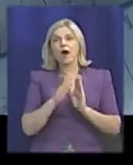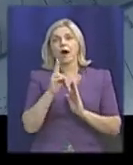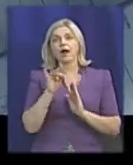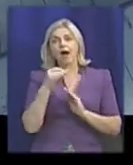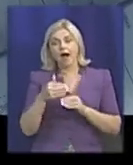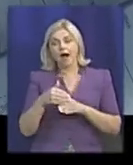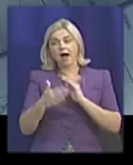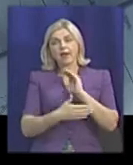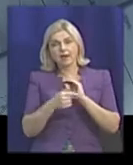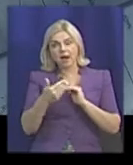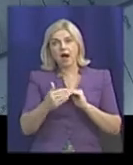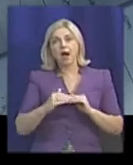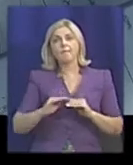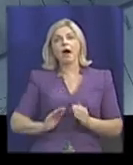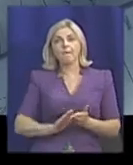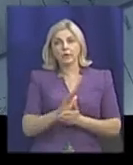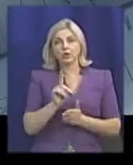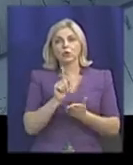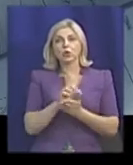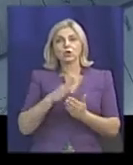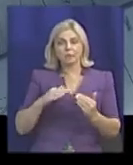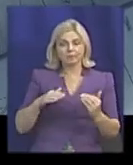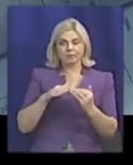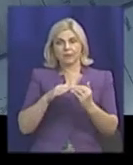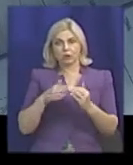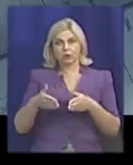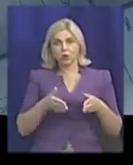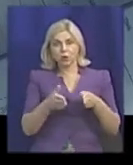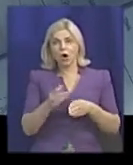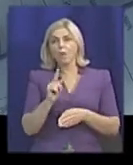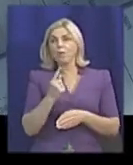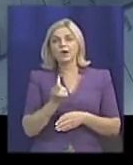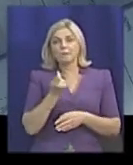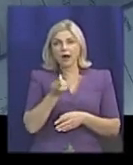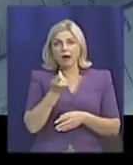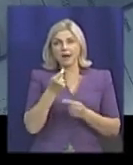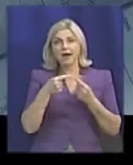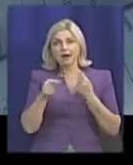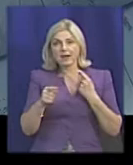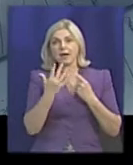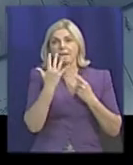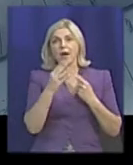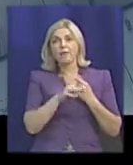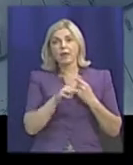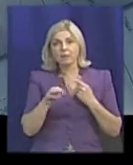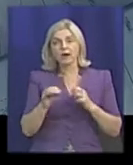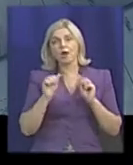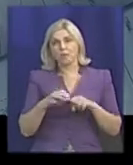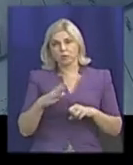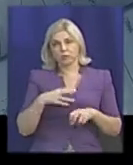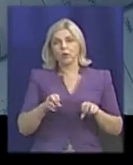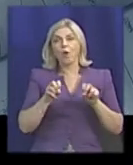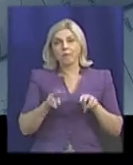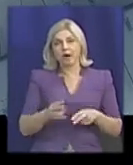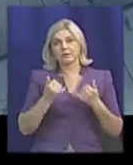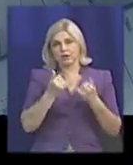повинен зістиковуватись з дорогою, тому що навіть незначна різниця між поверхнями в 5 мм може становити небезпеку